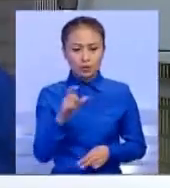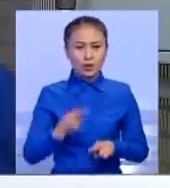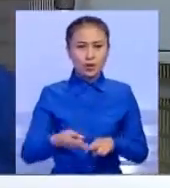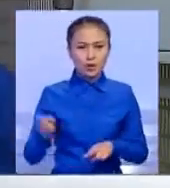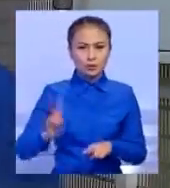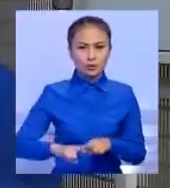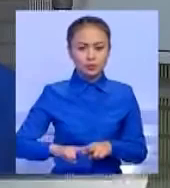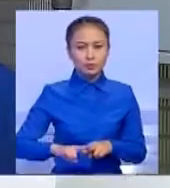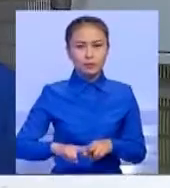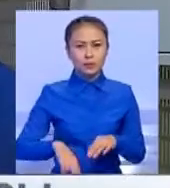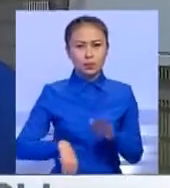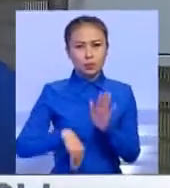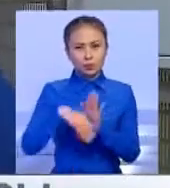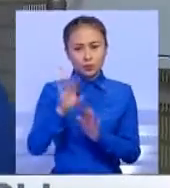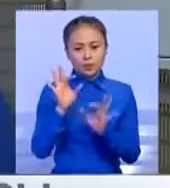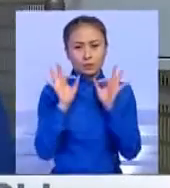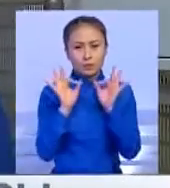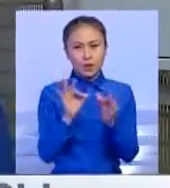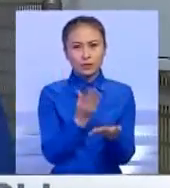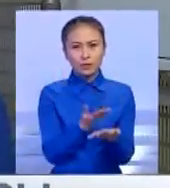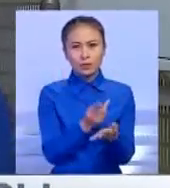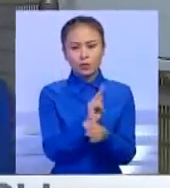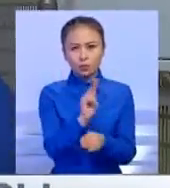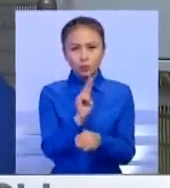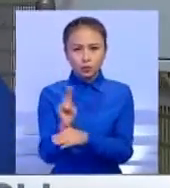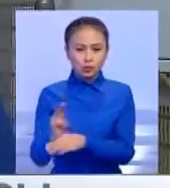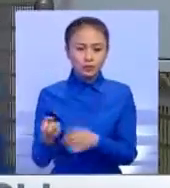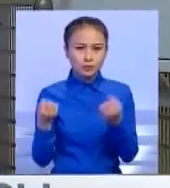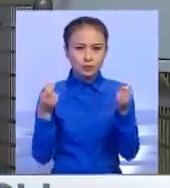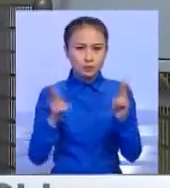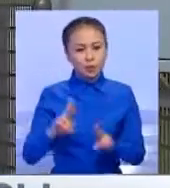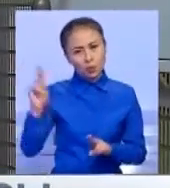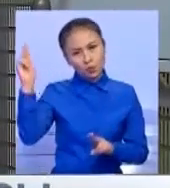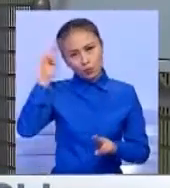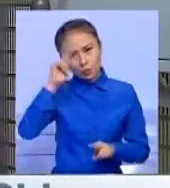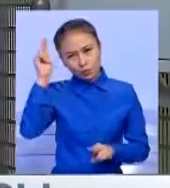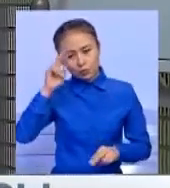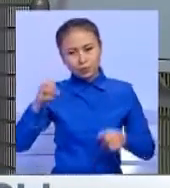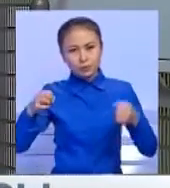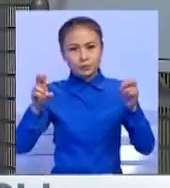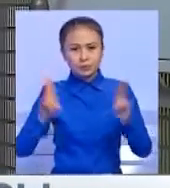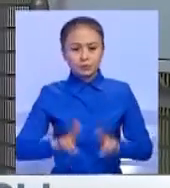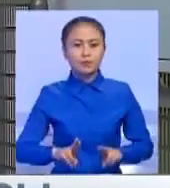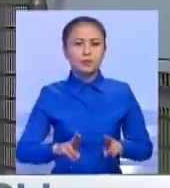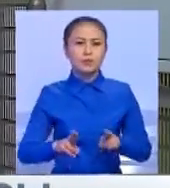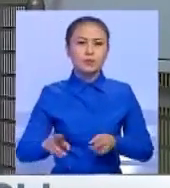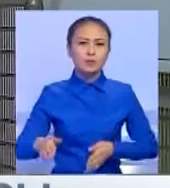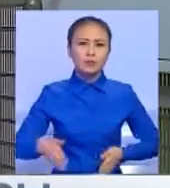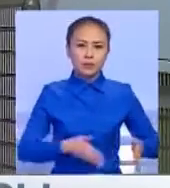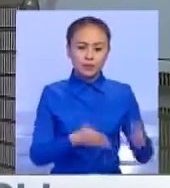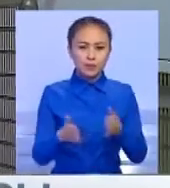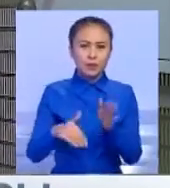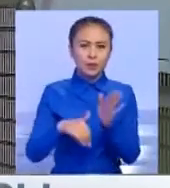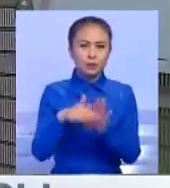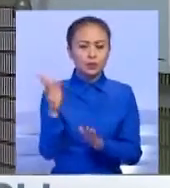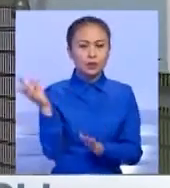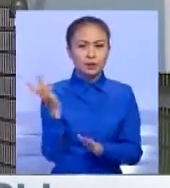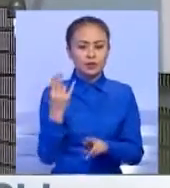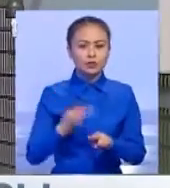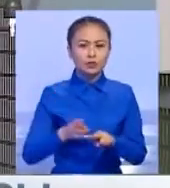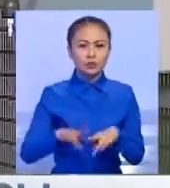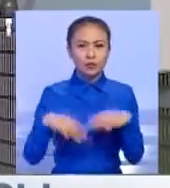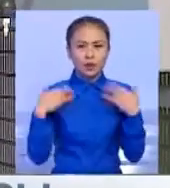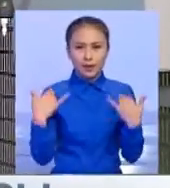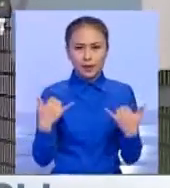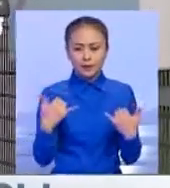мүмкіндіктерін ашып, оларға дұрыс бағыт сілтеп, осы арнайы оқу бағдарламасын білім жүйесіне енгізу керек. Ал